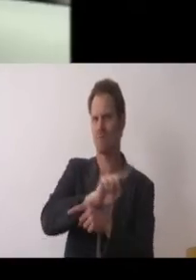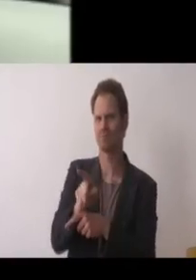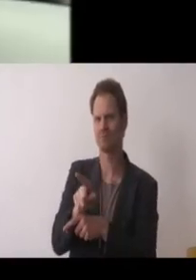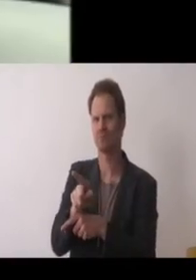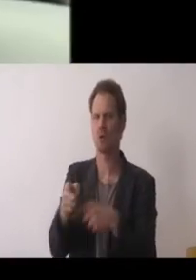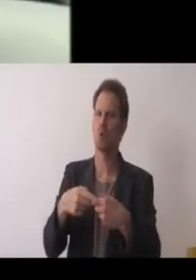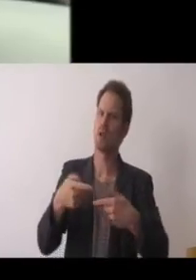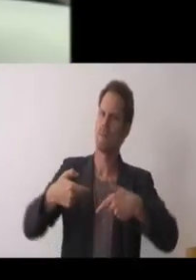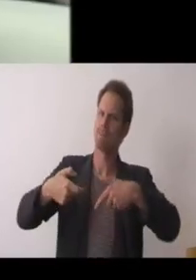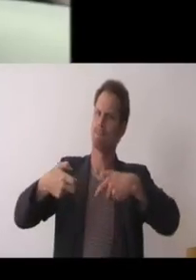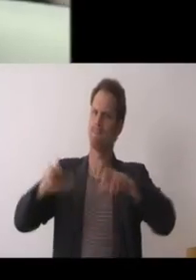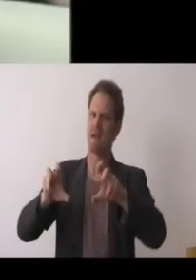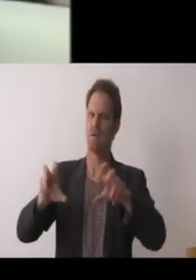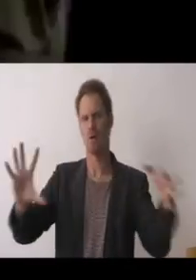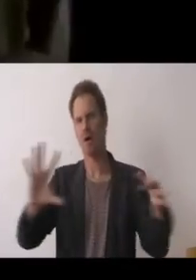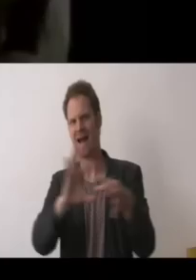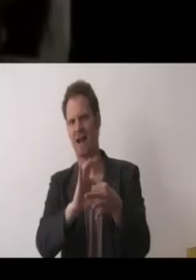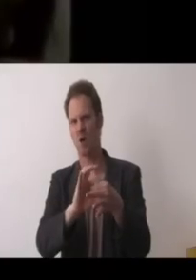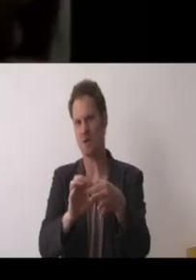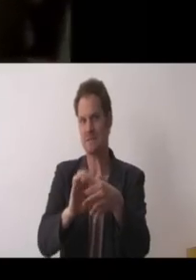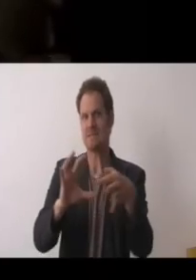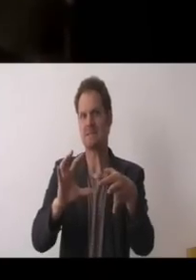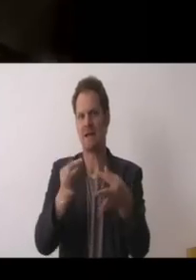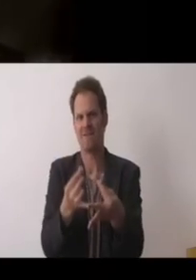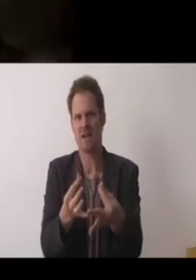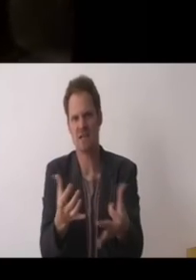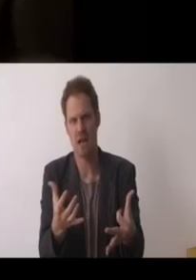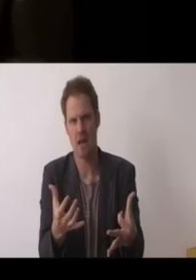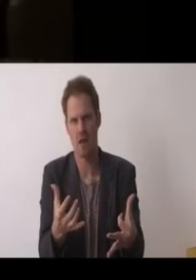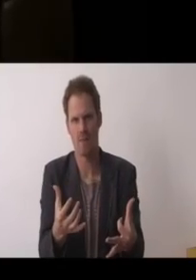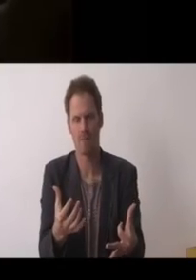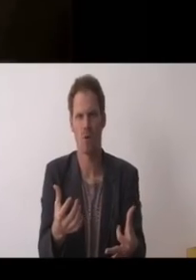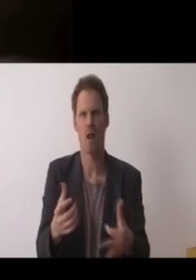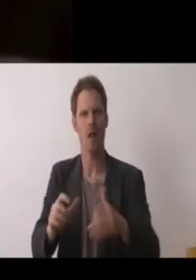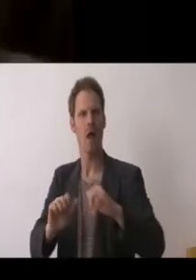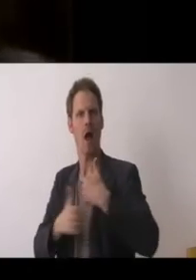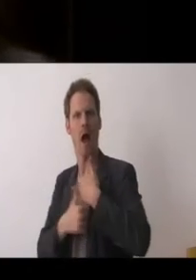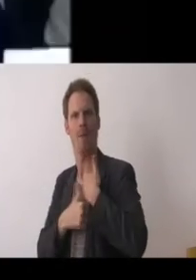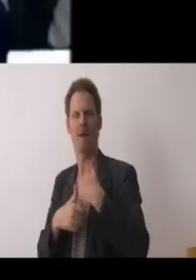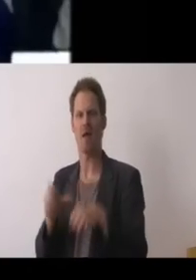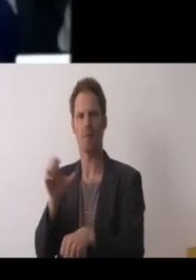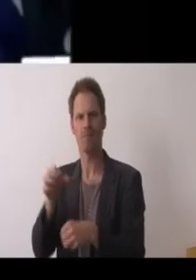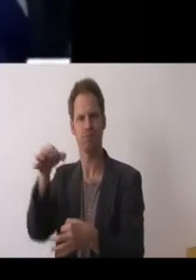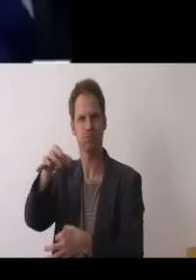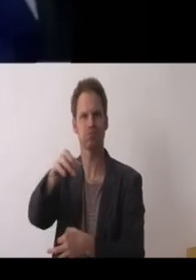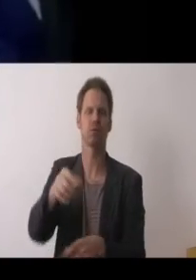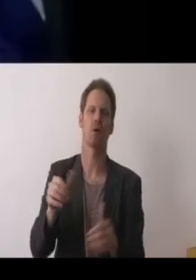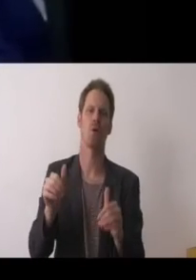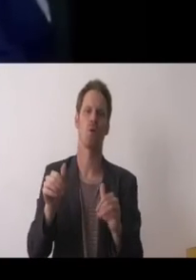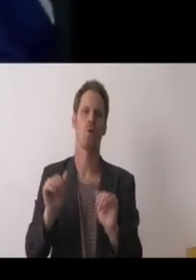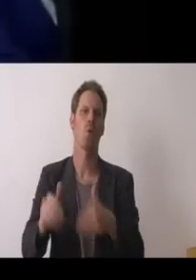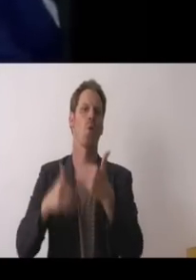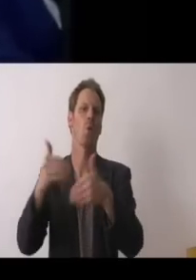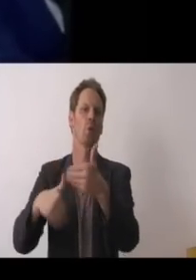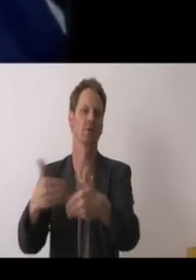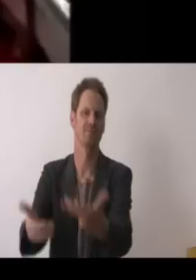gouvernement colombien de mettre en péril le cessez-le-feu accepté par les deux parties fin 2014, en laissant l'armée continuer ses opérations contre la